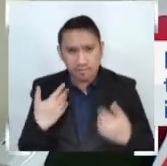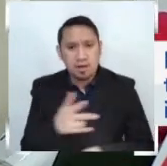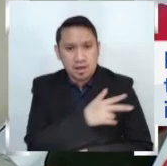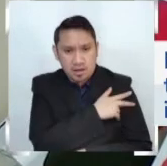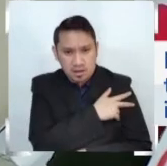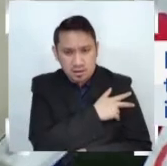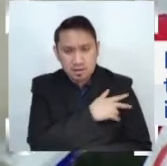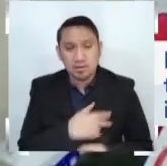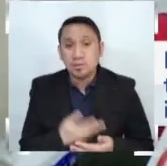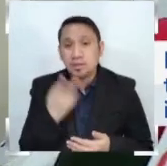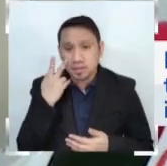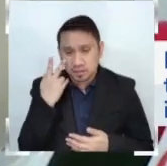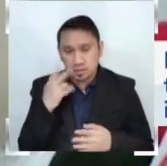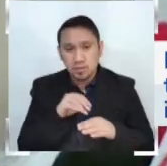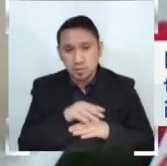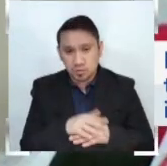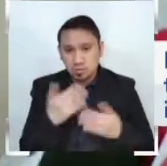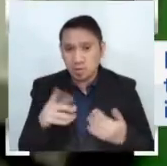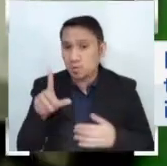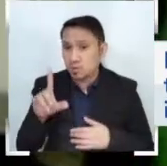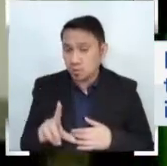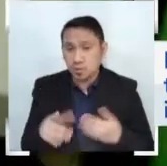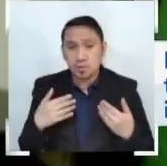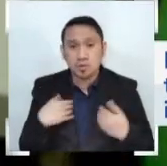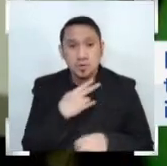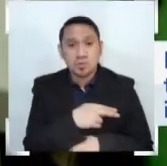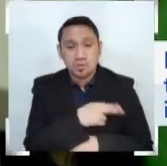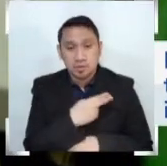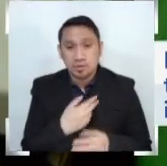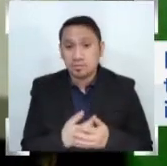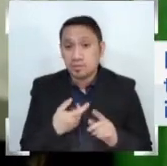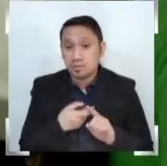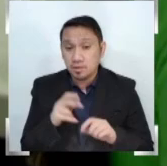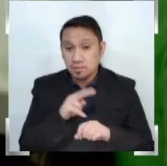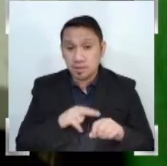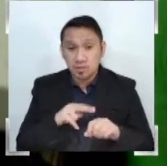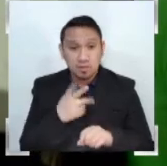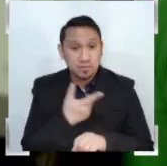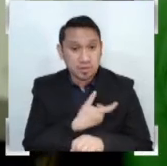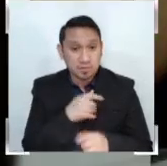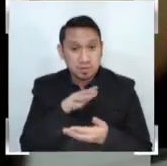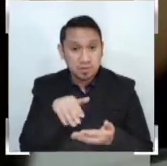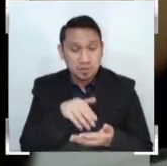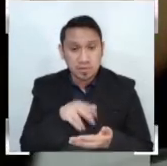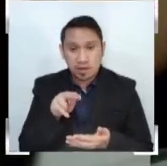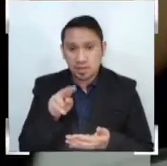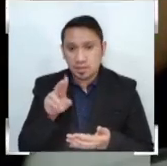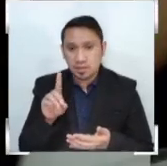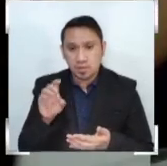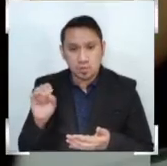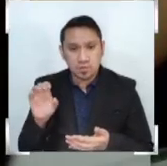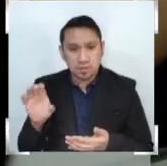natin ang efekto. Mababa ang ating mga nasa ospital ngayon. Ayon sa National Vaccination Operations Center o NVOC, as of August